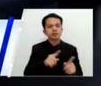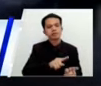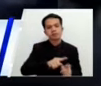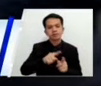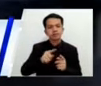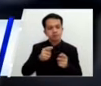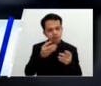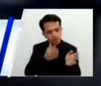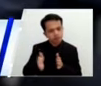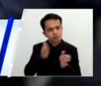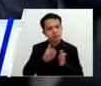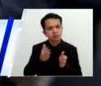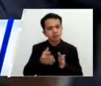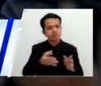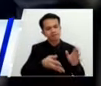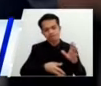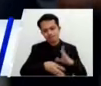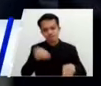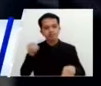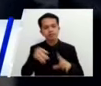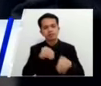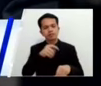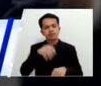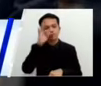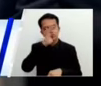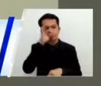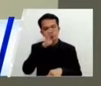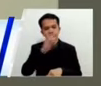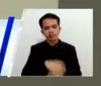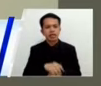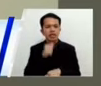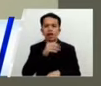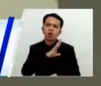na agad natin so that hindi sila nag-aantay na matagal